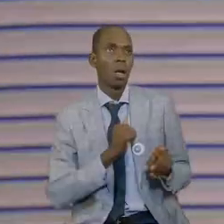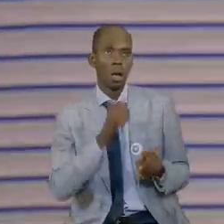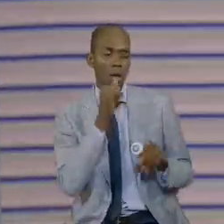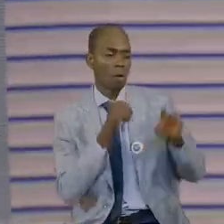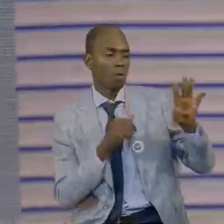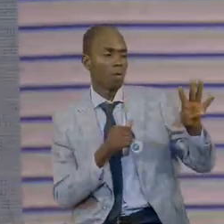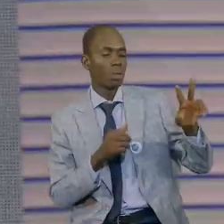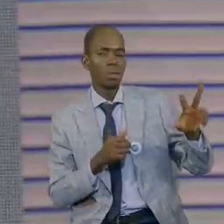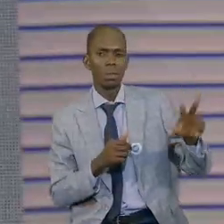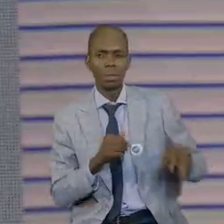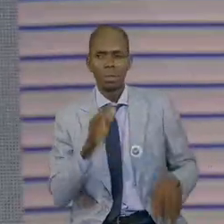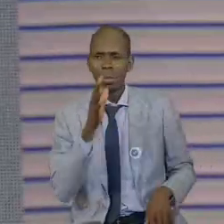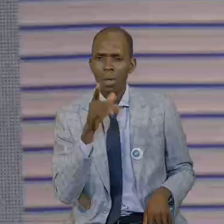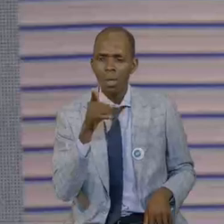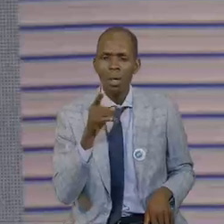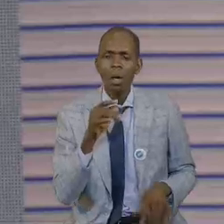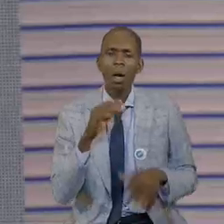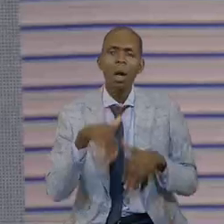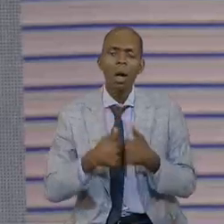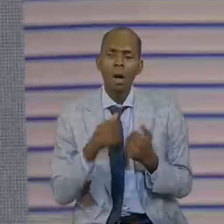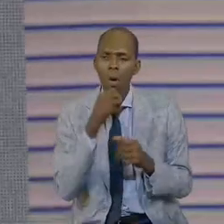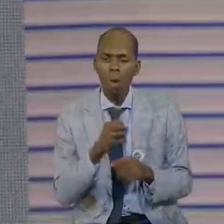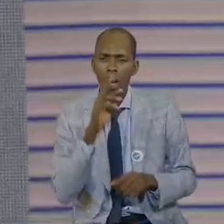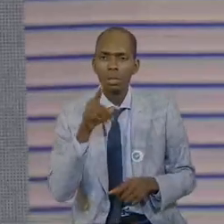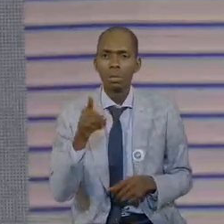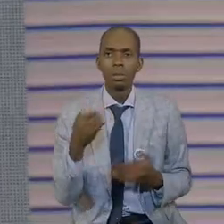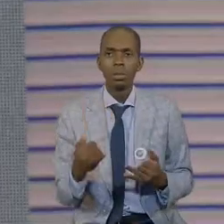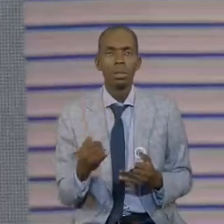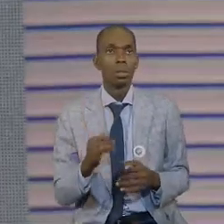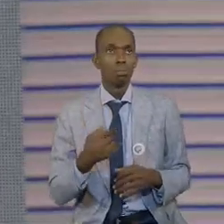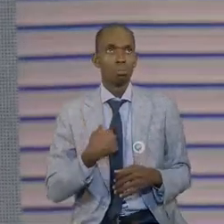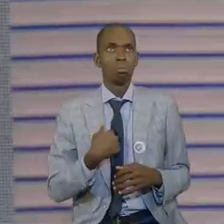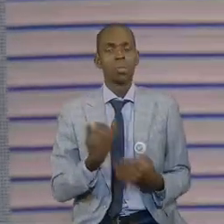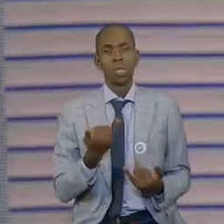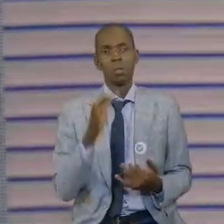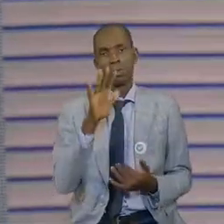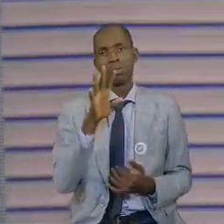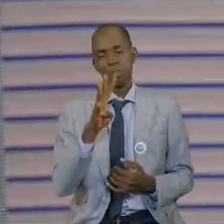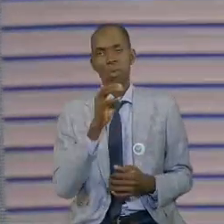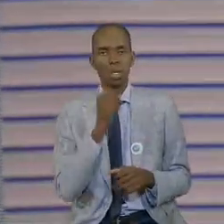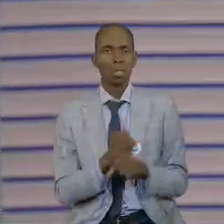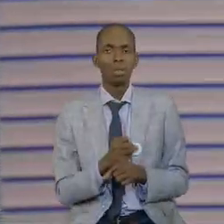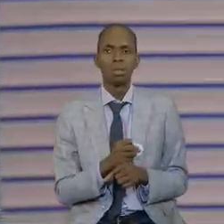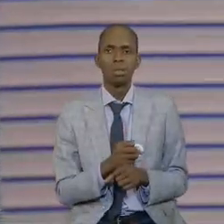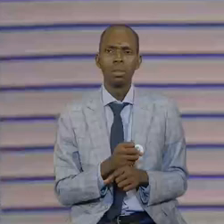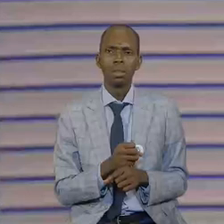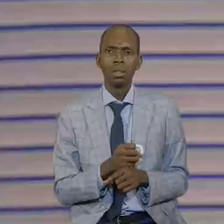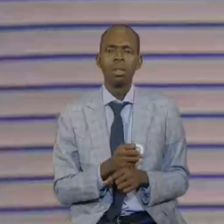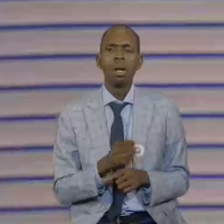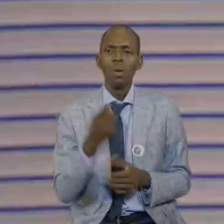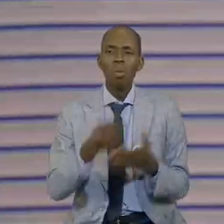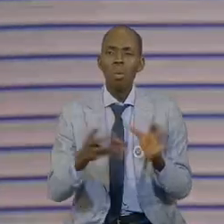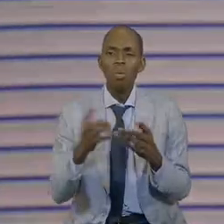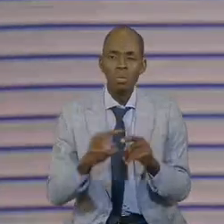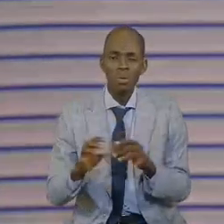ans. They say, madame, how old are you? Il dit, madame, quel âge as-tu? I am 54. J'ai 54 ans. What do you want to do now? Qu'est-ce que tu veux